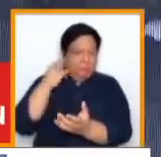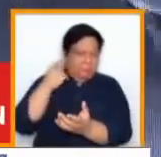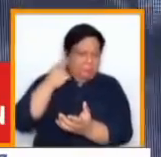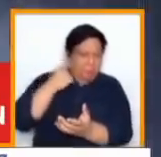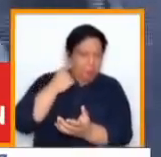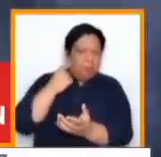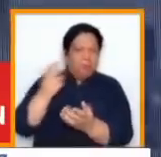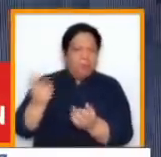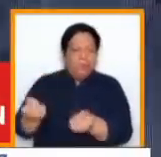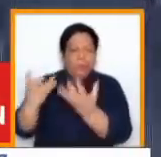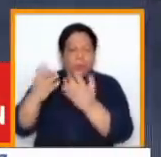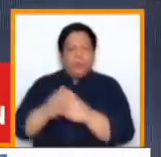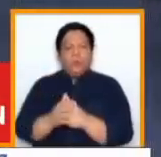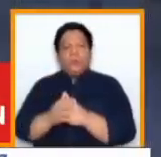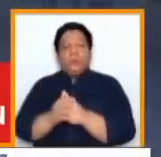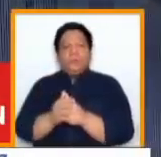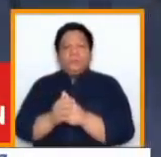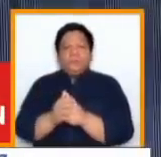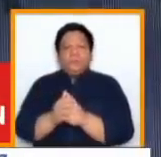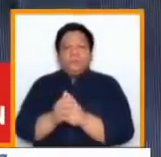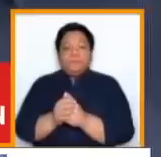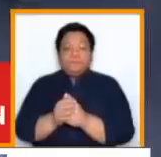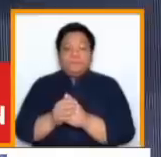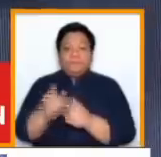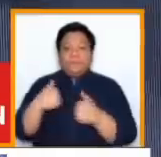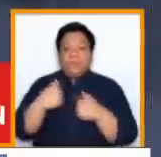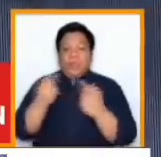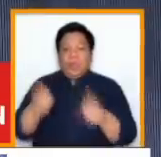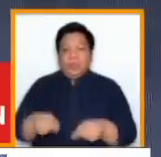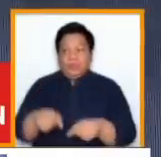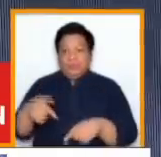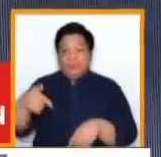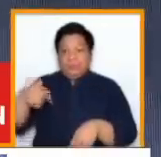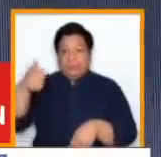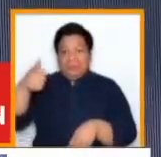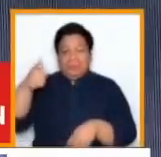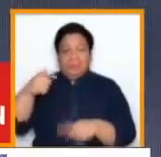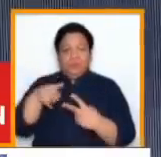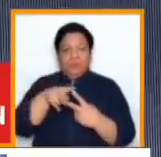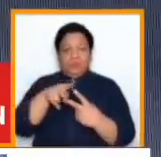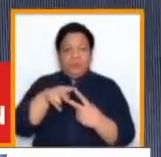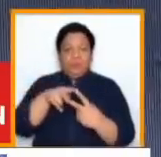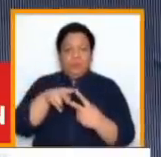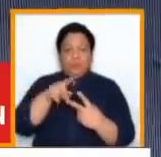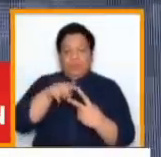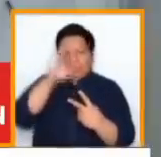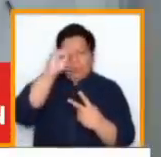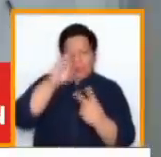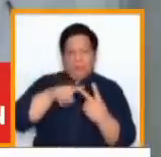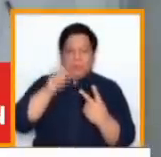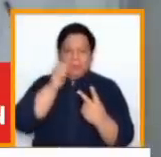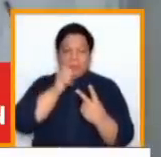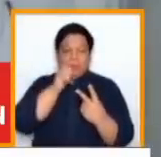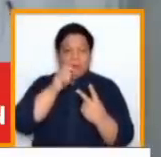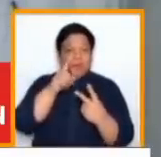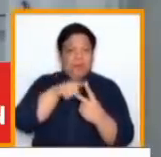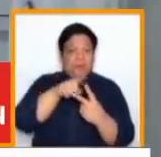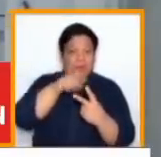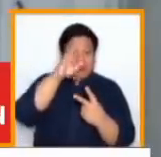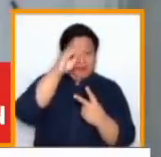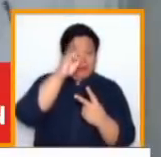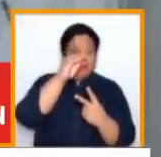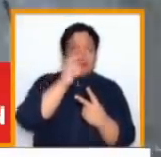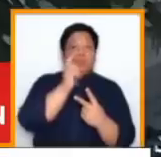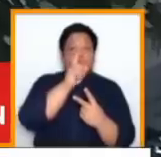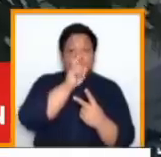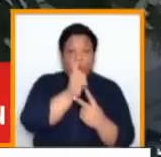dalawang tinamaan sa pamamaril, isang lalaki at babae na magkasama noon. Nakaligtas ang sugatang lalaki na 20 anyos. Ang sugatang babae,